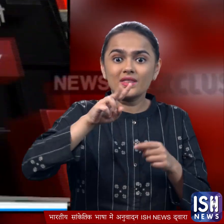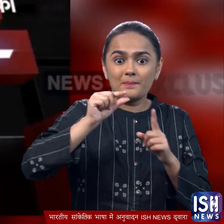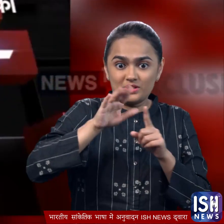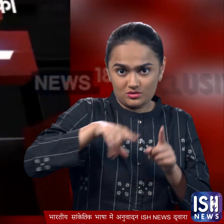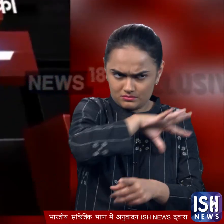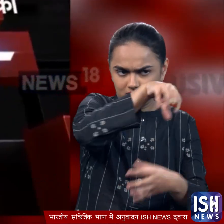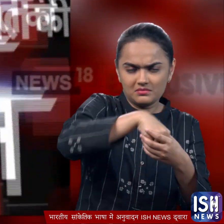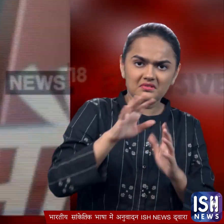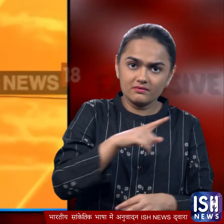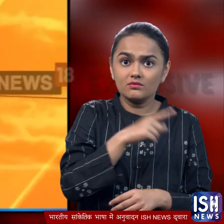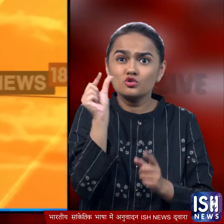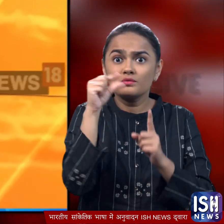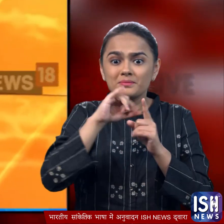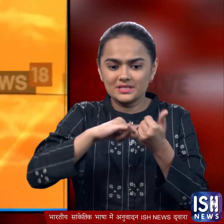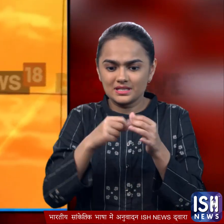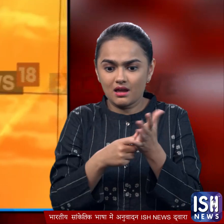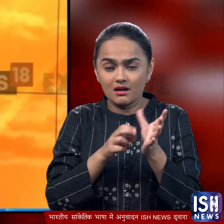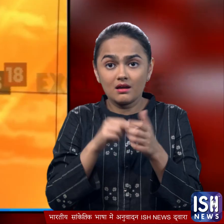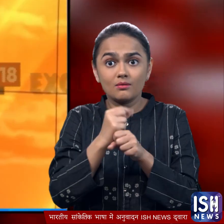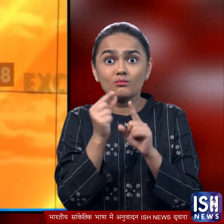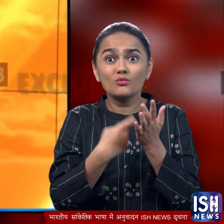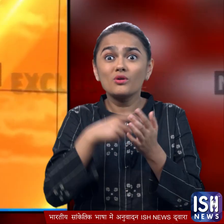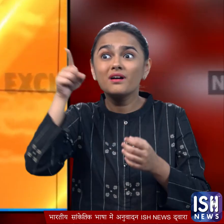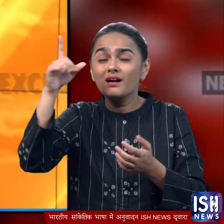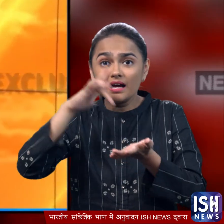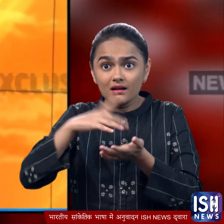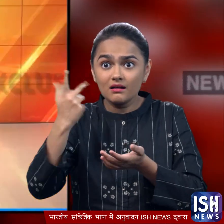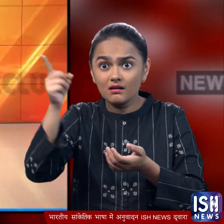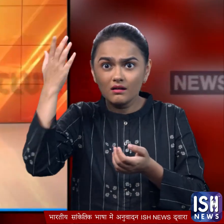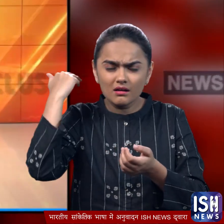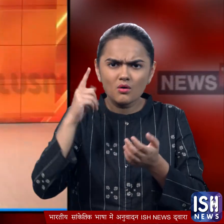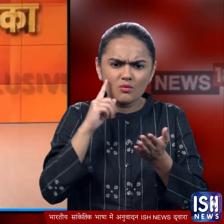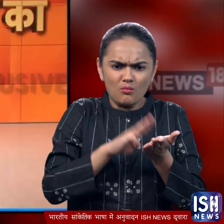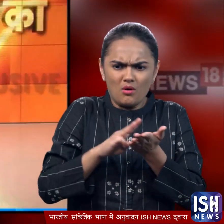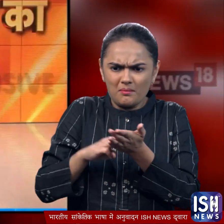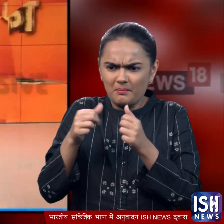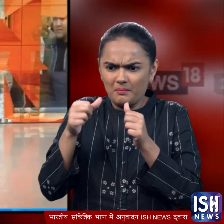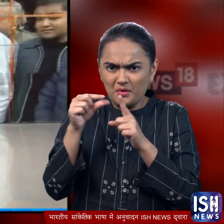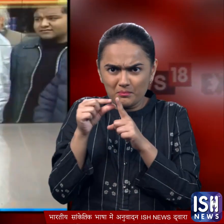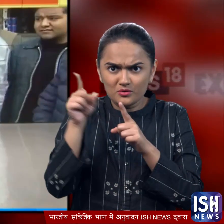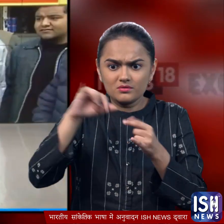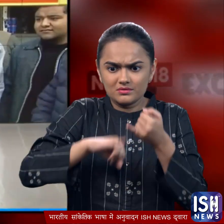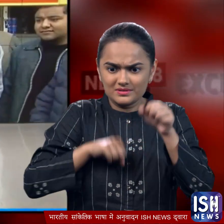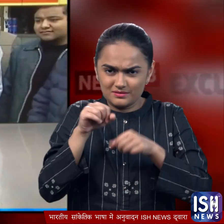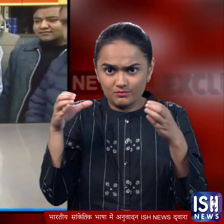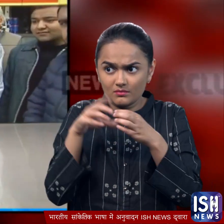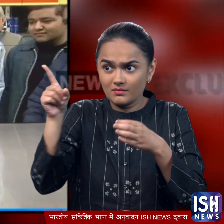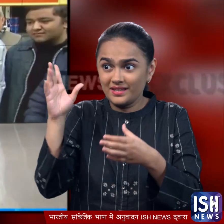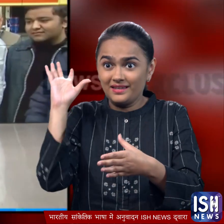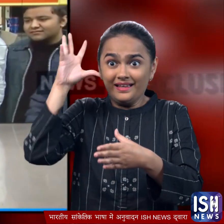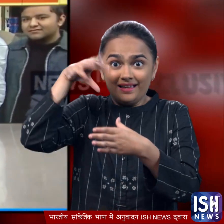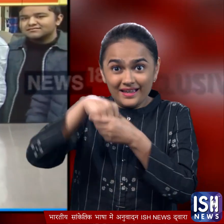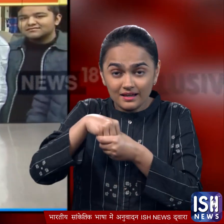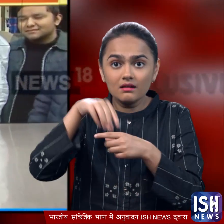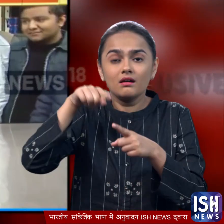सदस्य रहे थे। यूपी के सहारनपुर में 2014 में हुई गुरुद्वारा हिंसा के मामले में आरोपी मोहर्रम अली पप्पू के समाजवादी पार्टी में शामिल होने पर